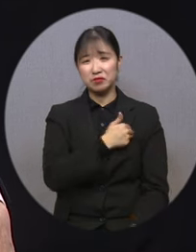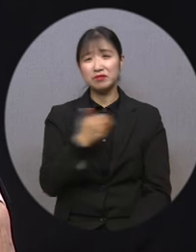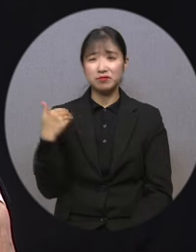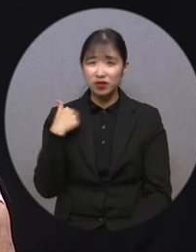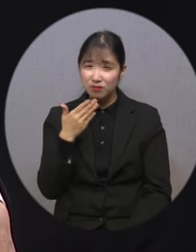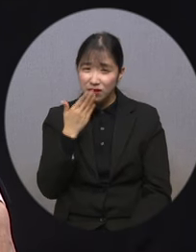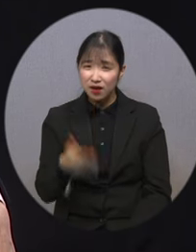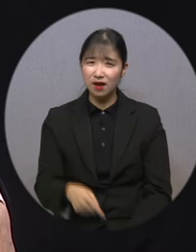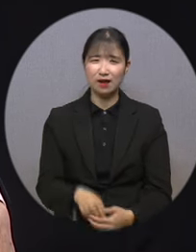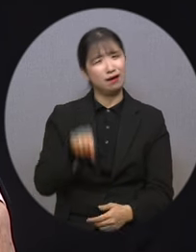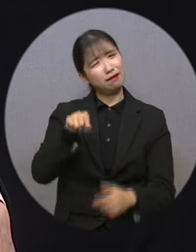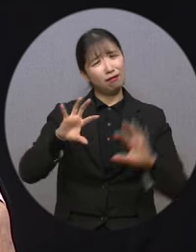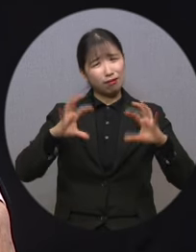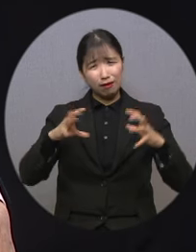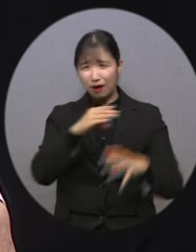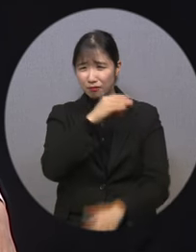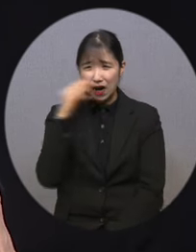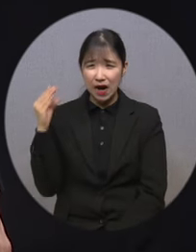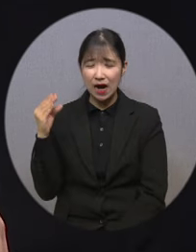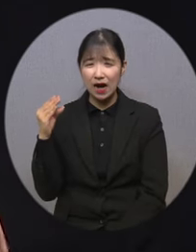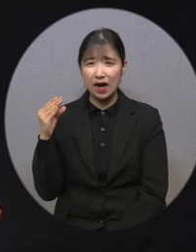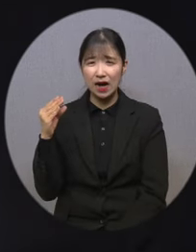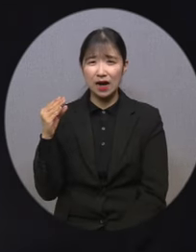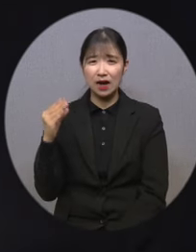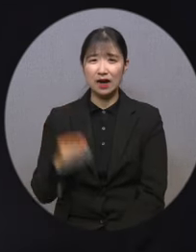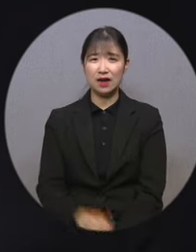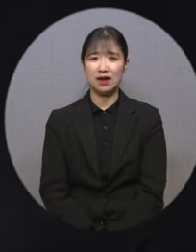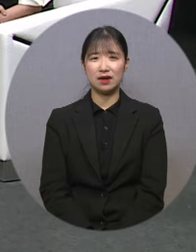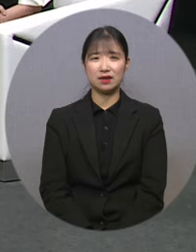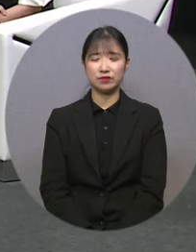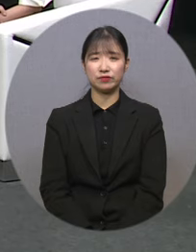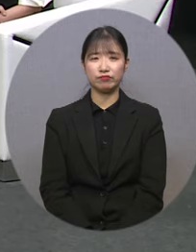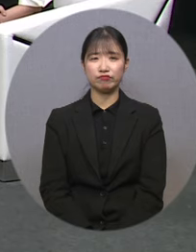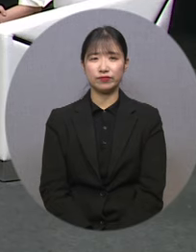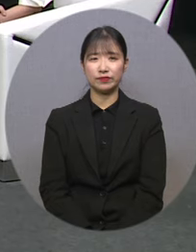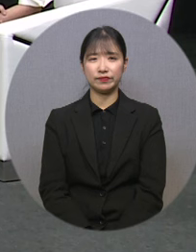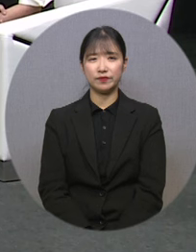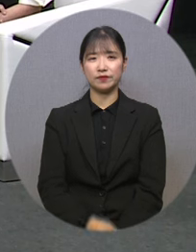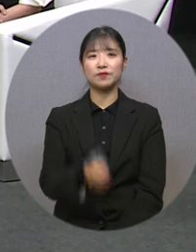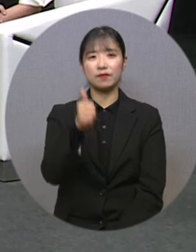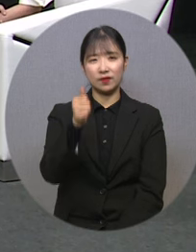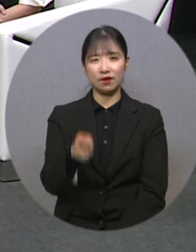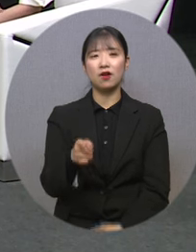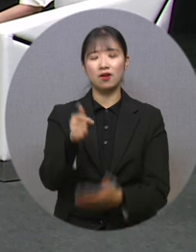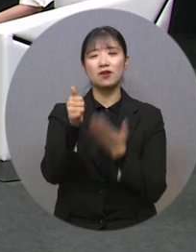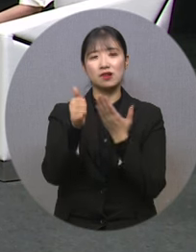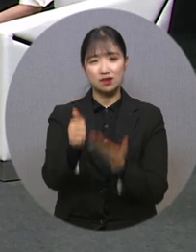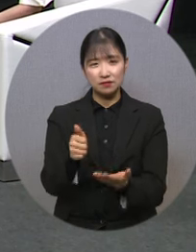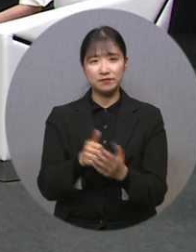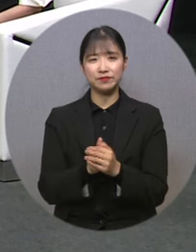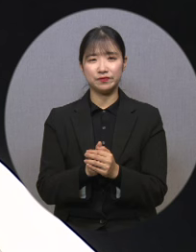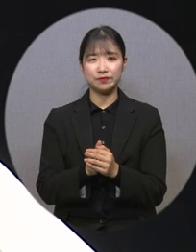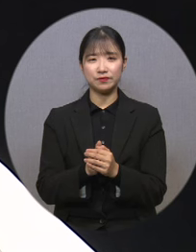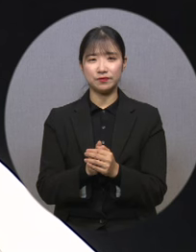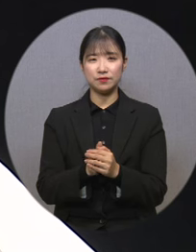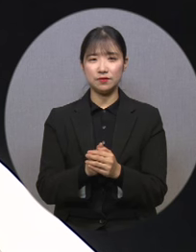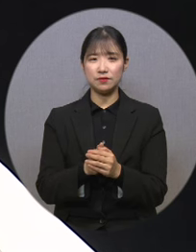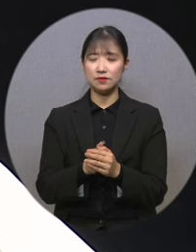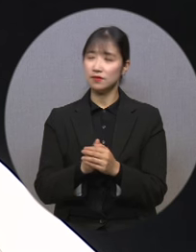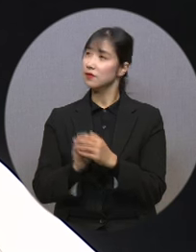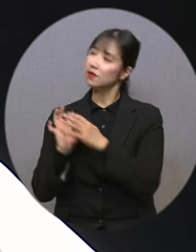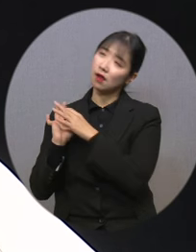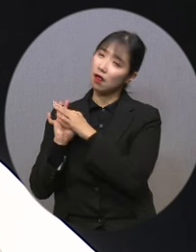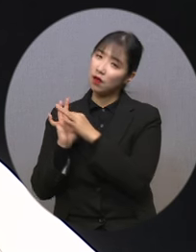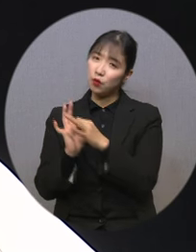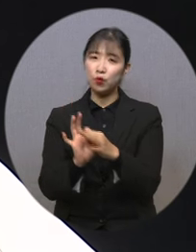이게 나라 꼴입니까? 허 후보님께서 그동안에